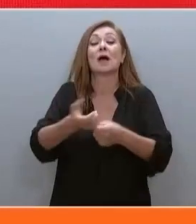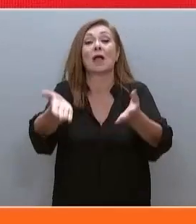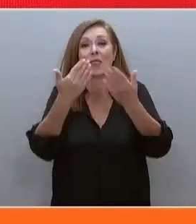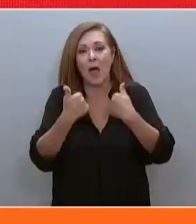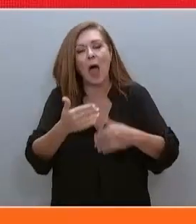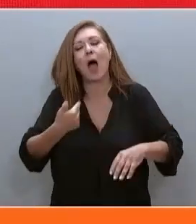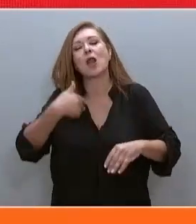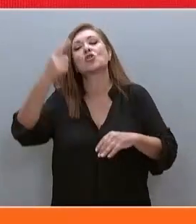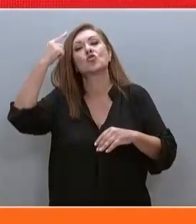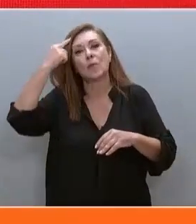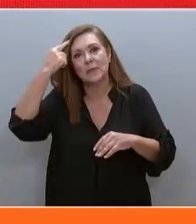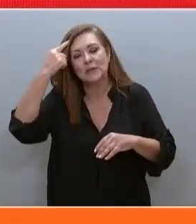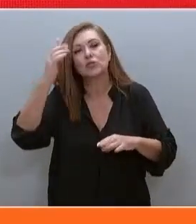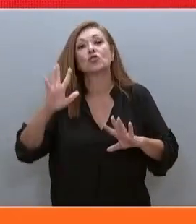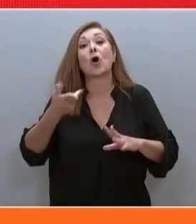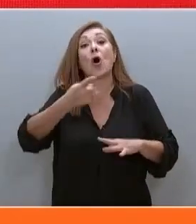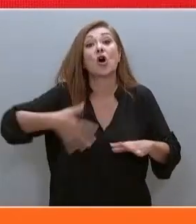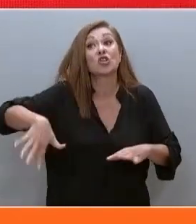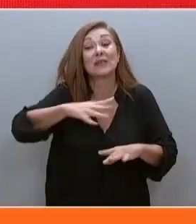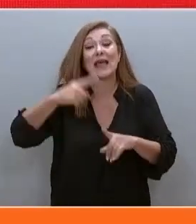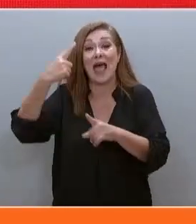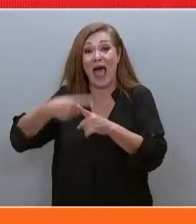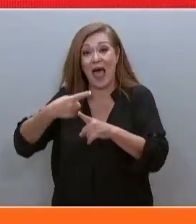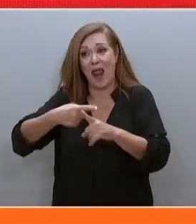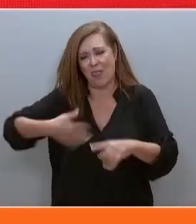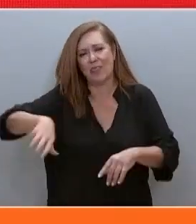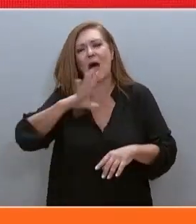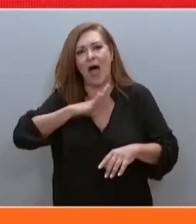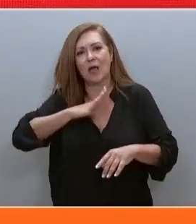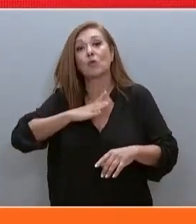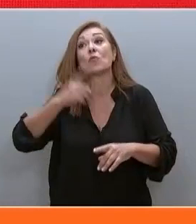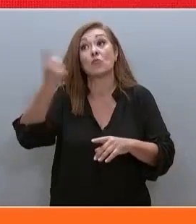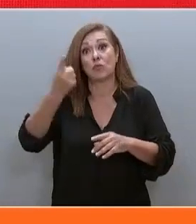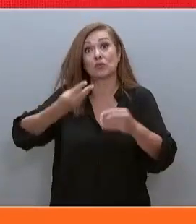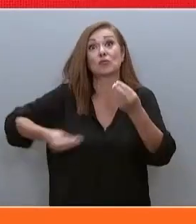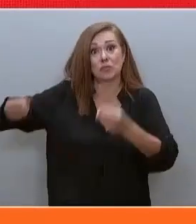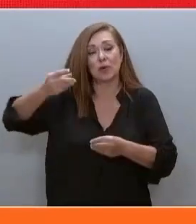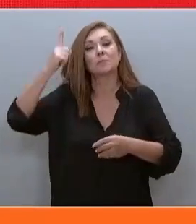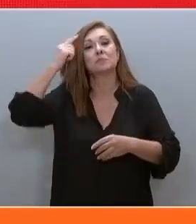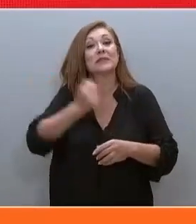πολιτών θεωρεί τερατογέννηση να συνεχίσει να είναι στην εξουσία και να συνεχίσει αυτές τις πολιτικές.